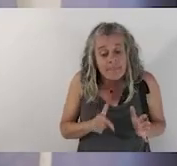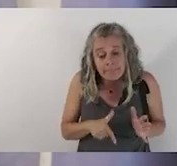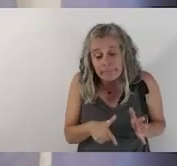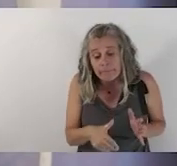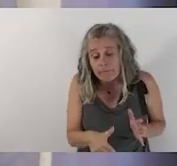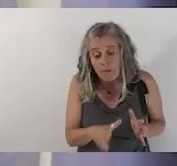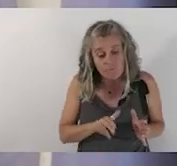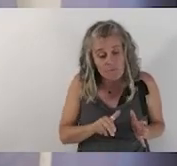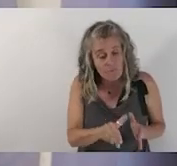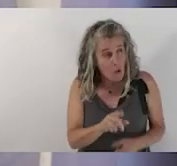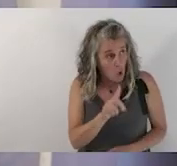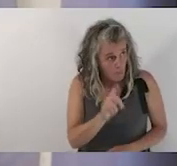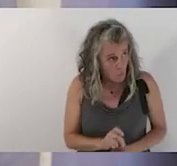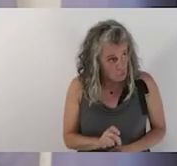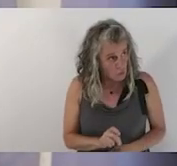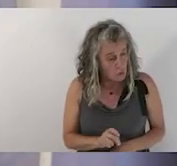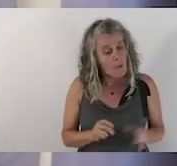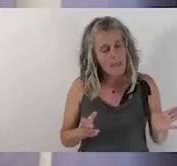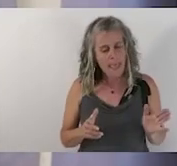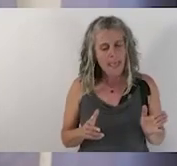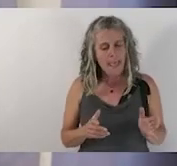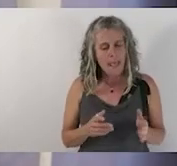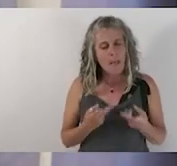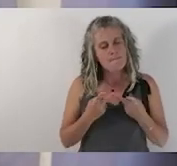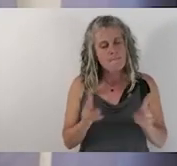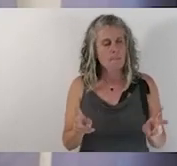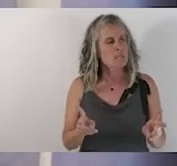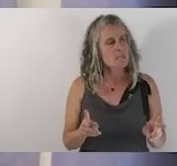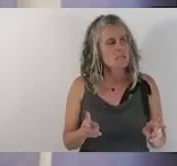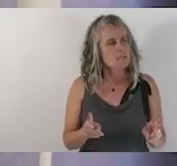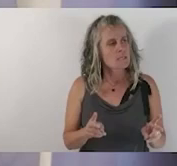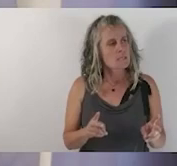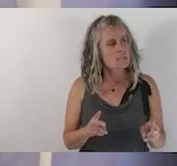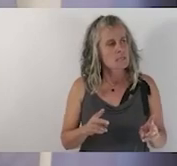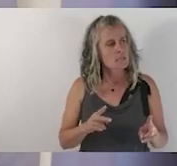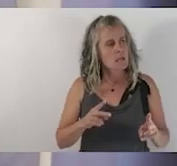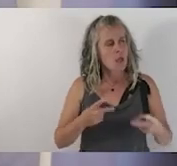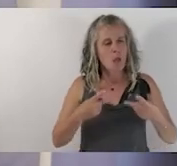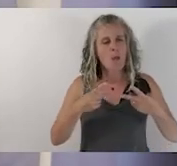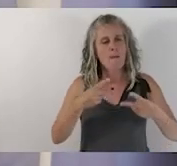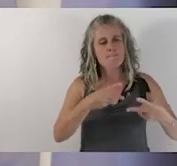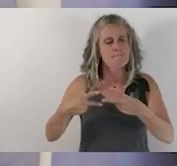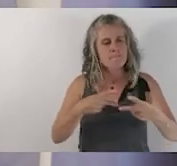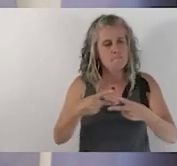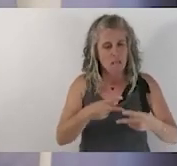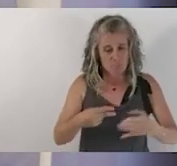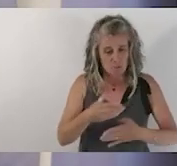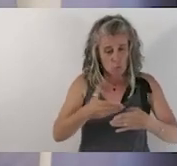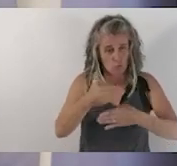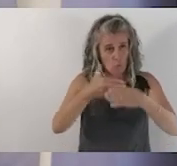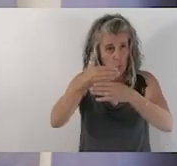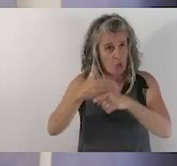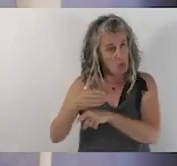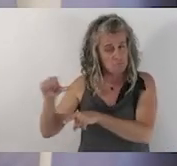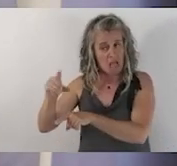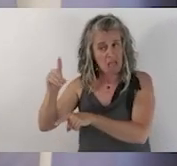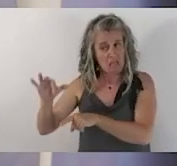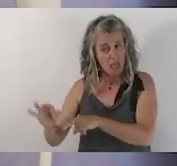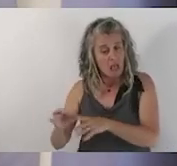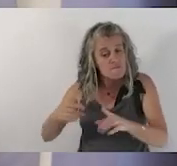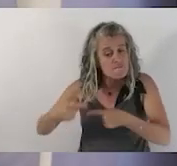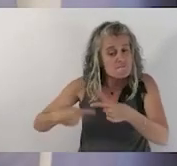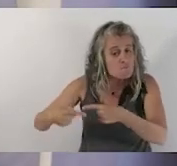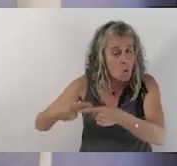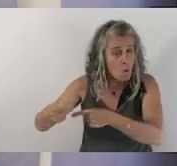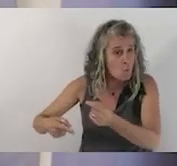commencer, et en tout cas, le permis de construire est toujours à l'instruction, avec l'ABF, et donc il doit suivre son cours. Voilà ce que